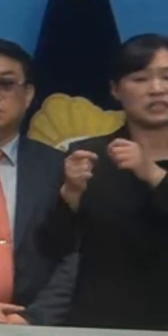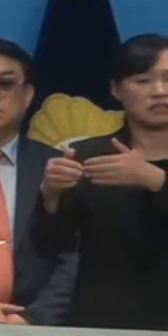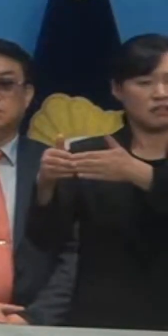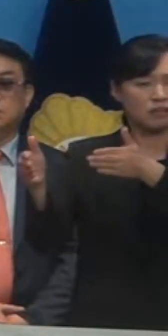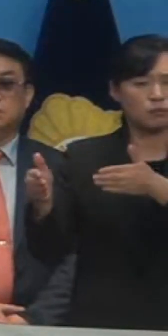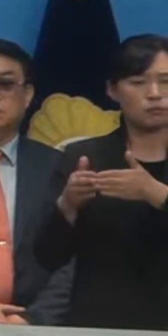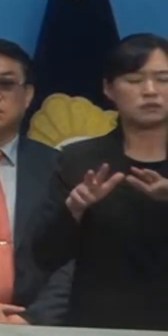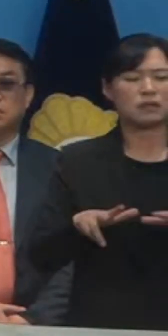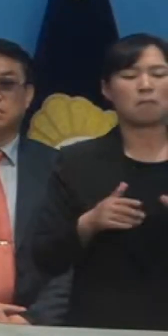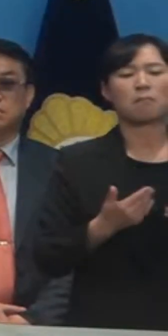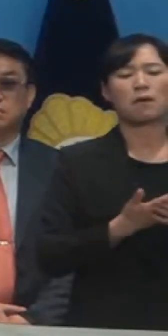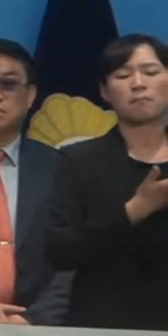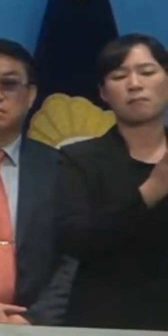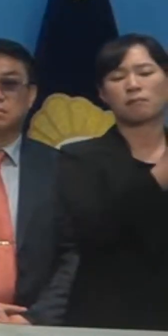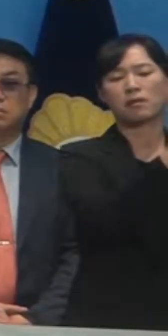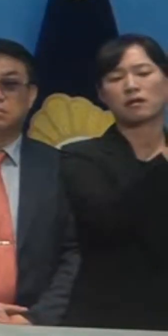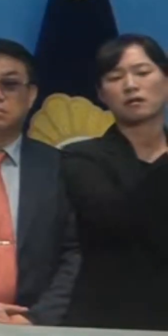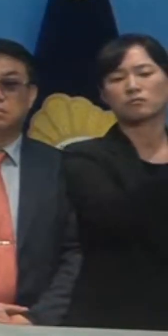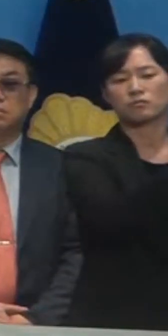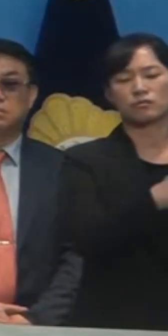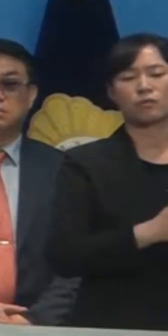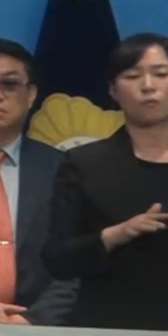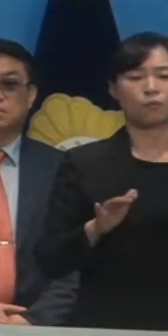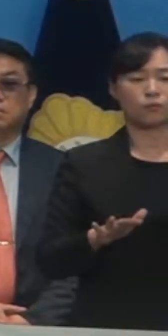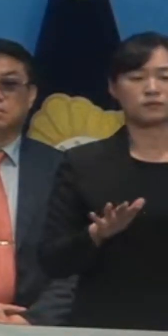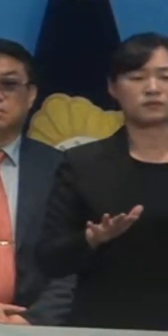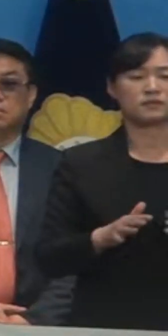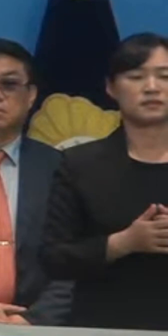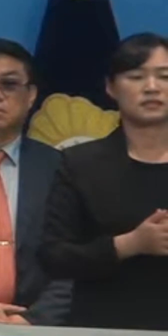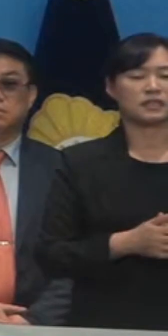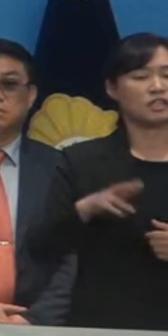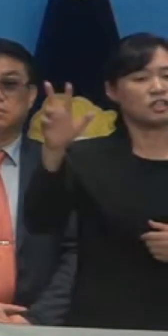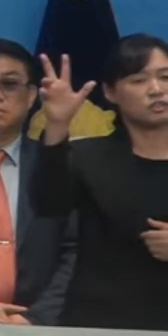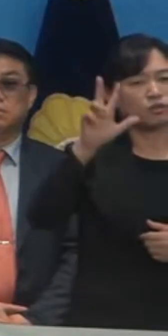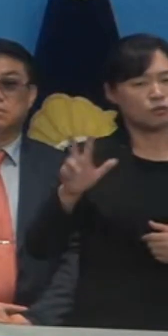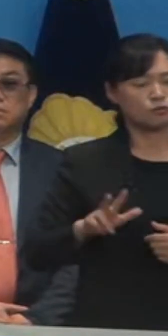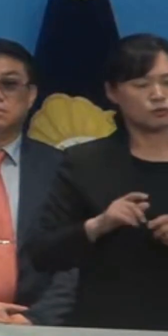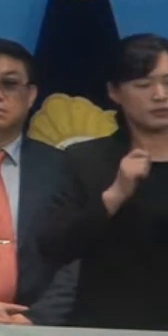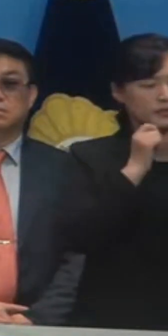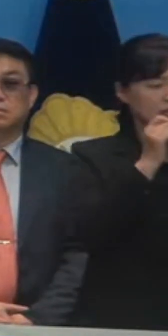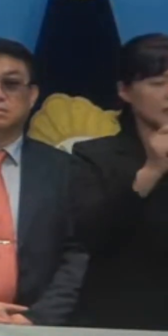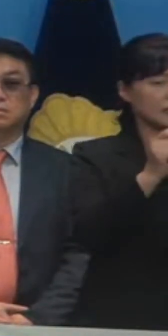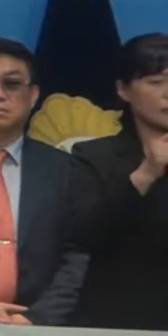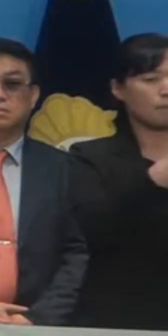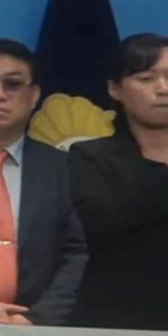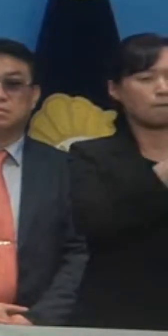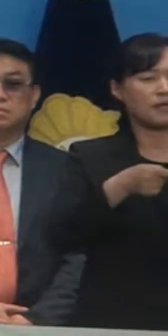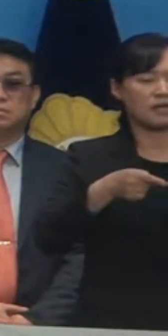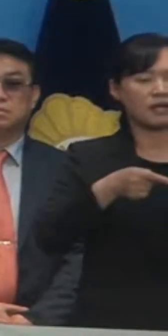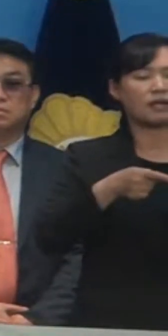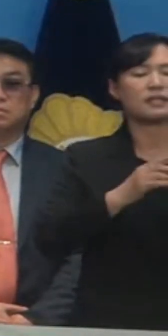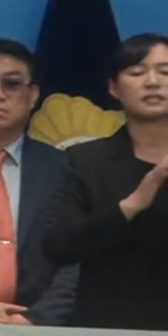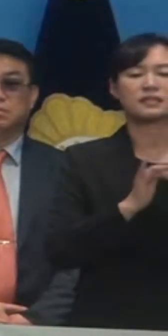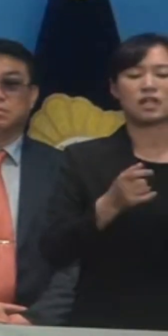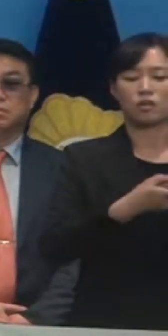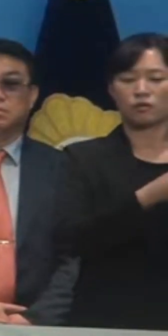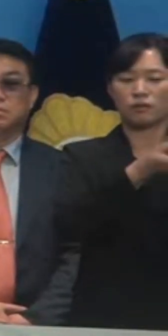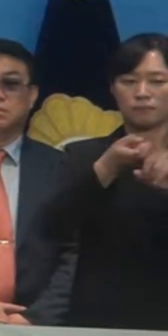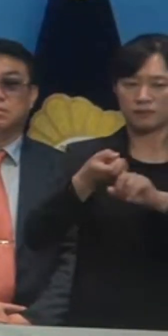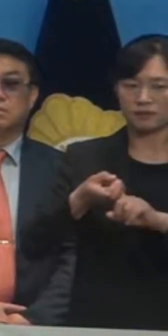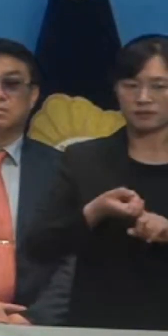지금 발전되어 가고 있습니다. 그래서 오늘 전국 사기 피해자